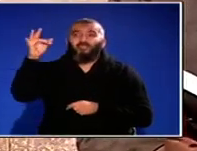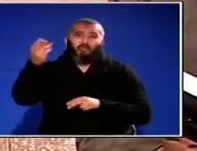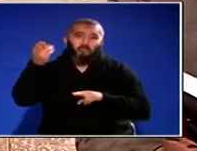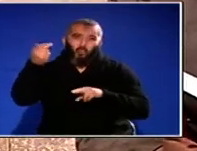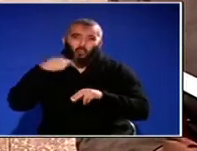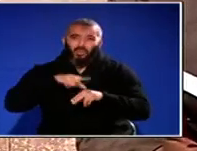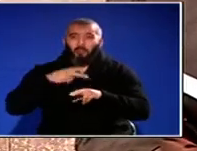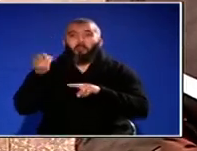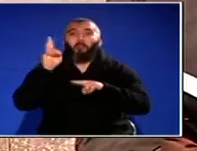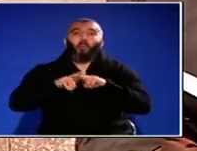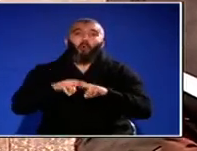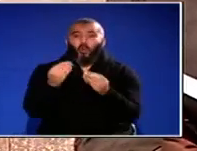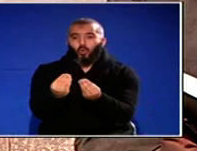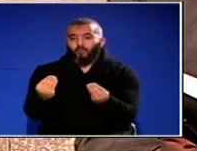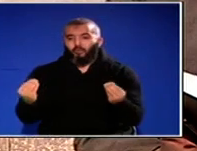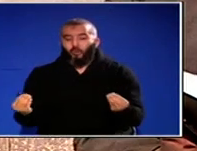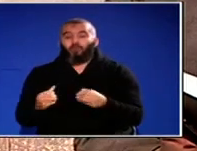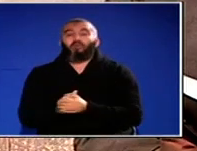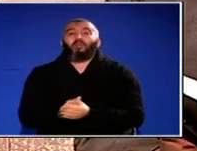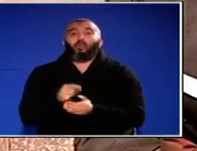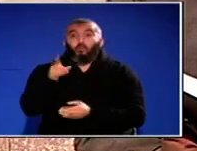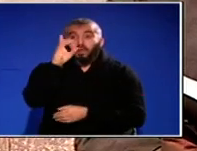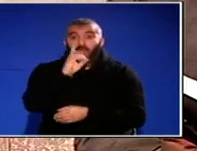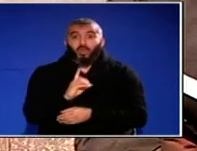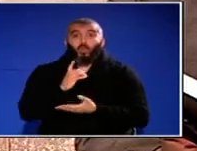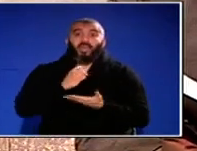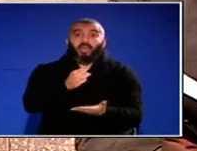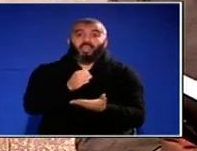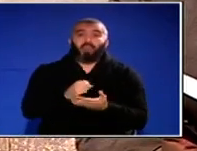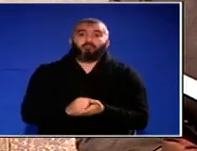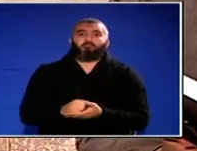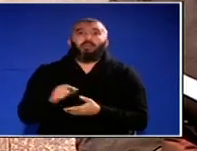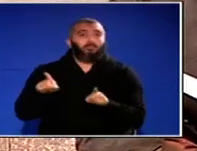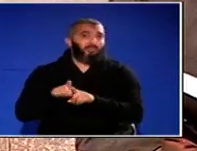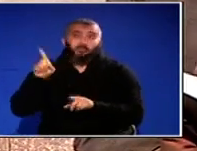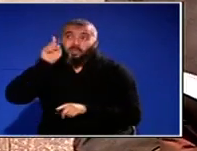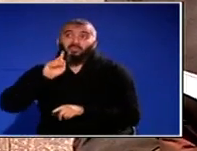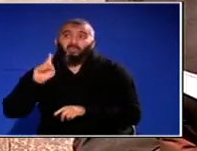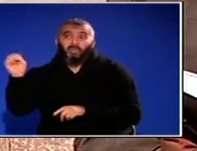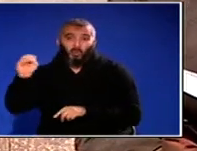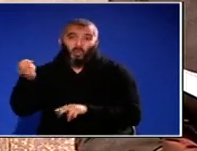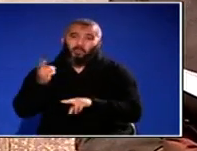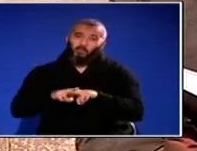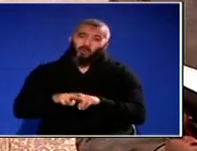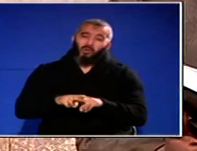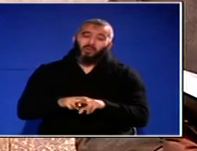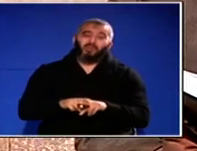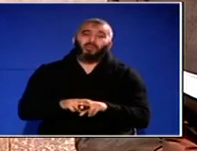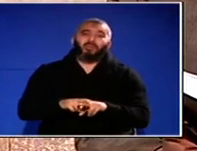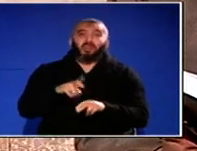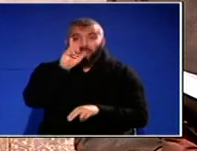يرث أبناؤه من جدتهم، والبنت هل يرث أولادها من جدتهم؟ طبعا ما مقدار هذا